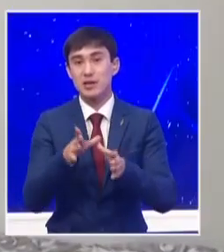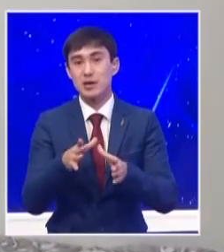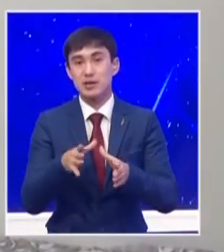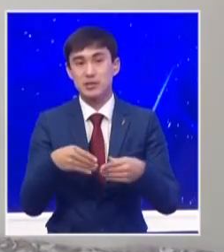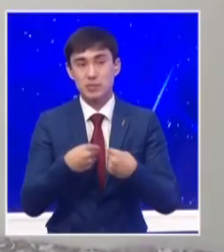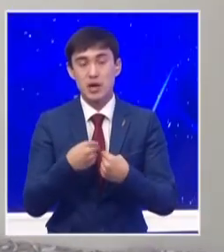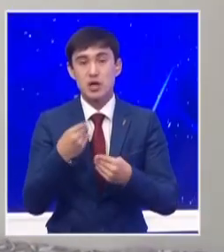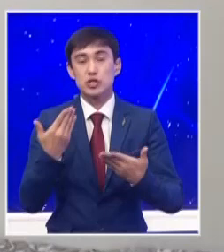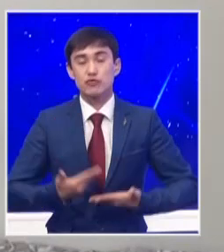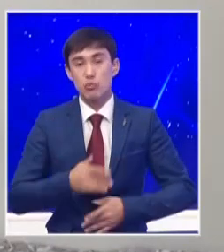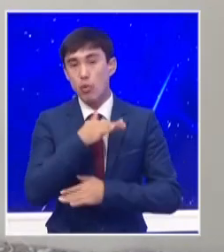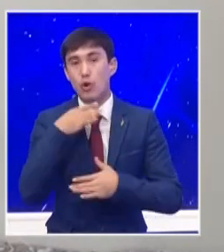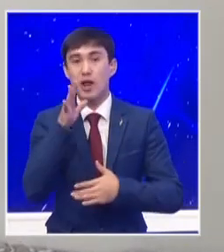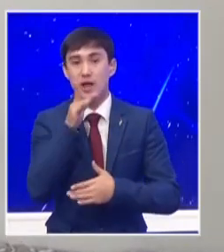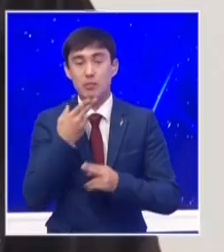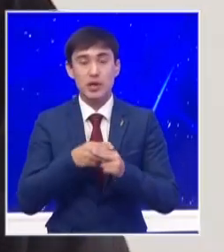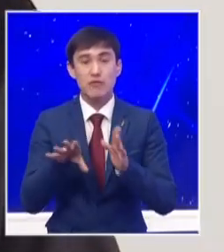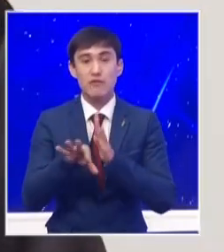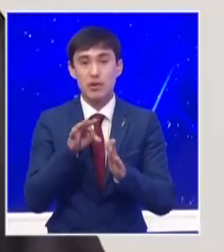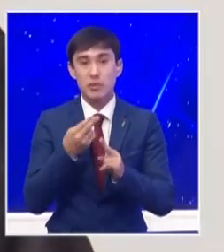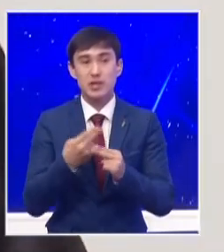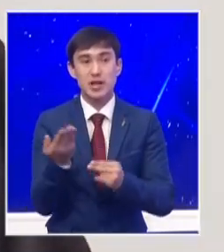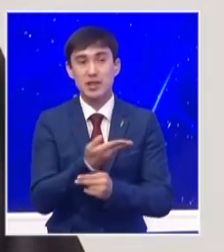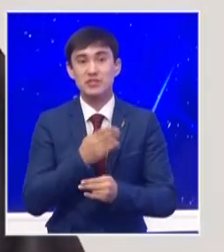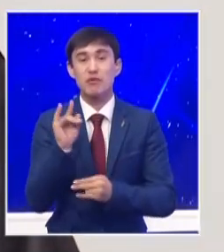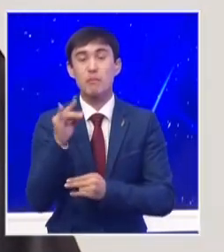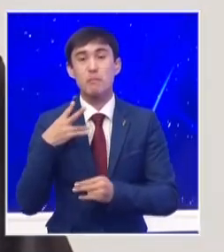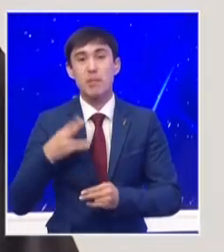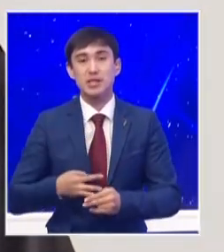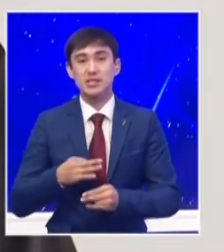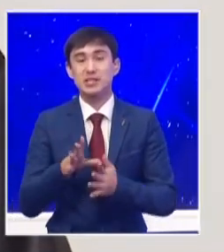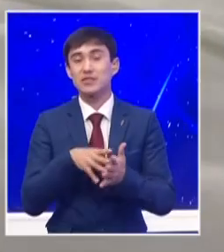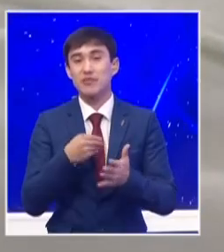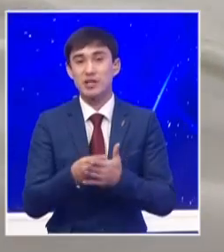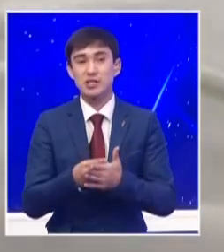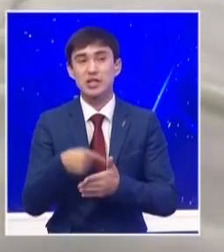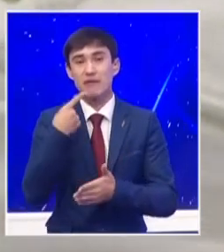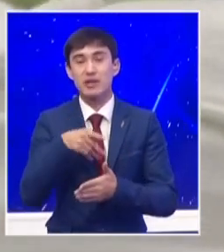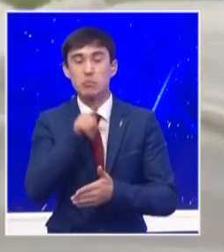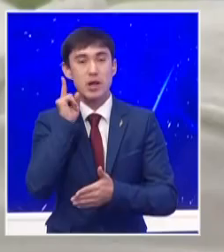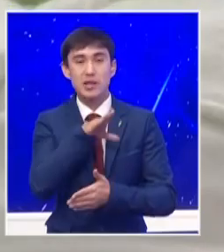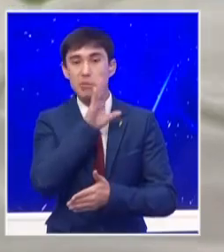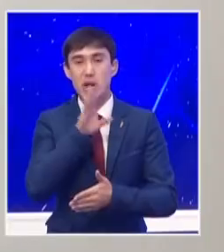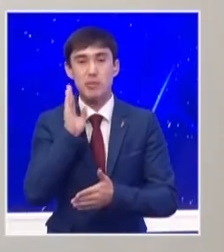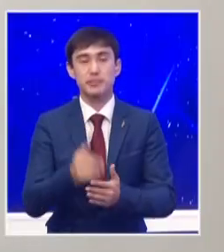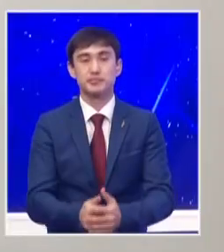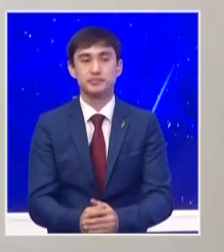этом городе уже много лет поэтому и выбор имени для нашего мальчика стал символичным уверяет молодая